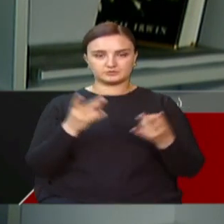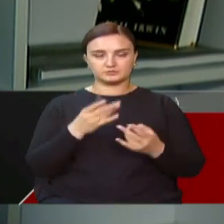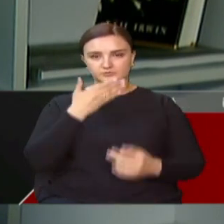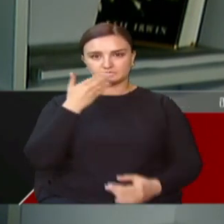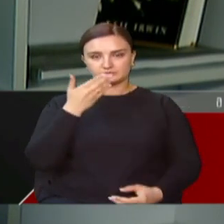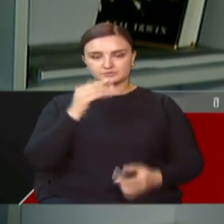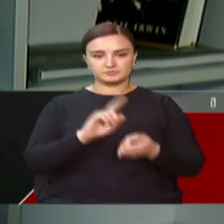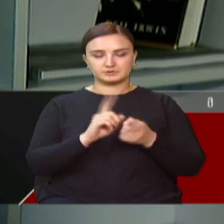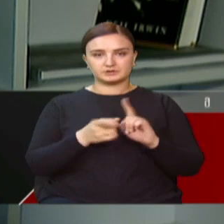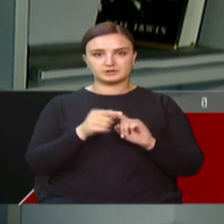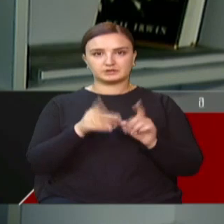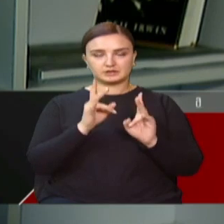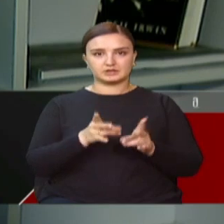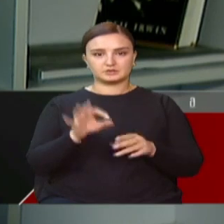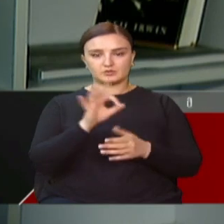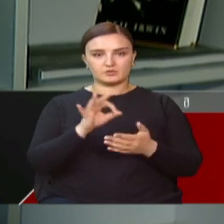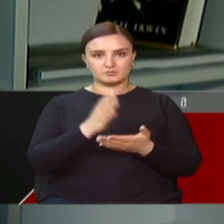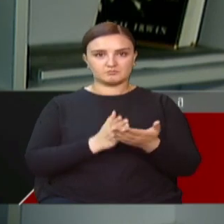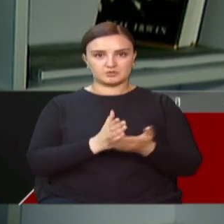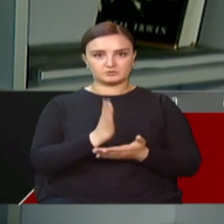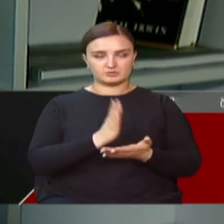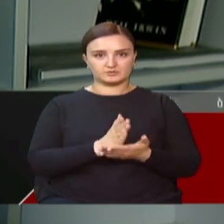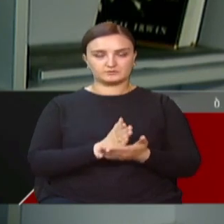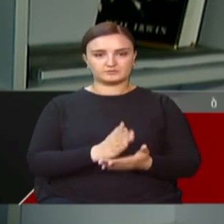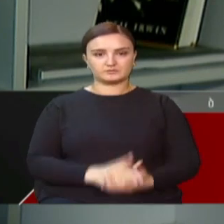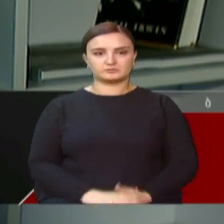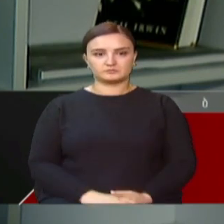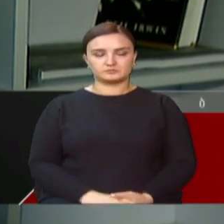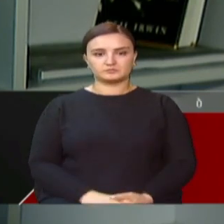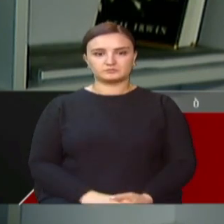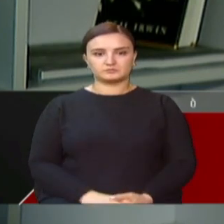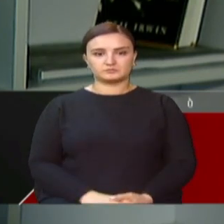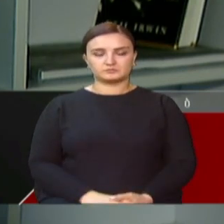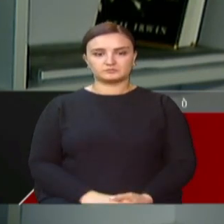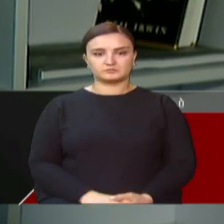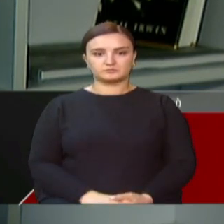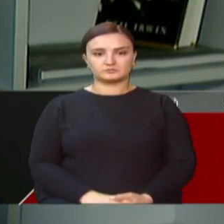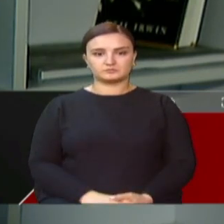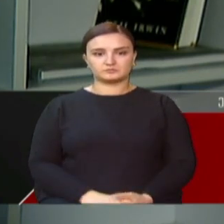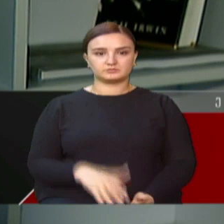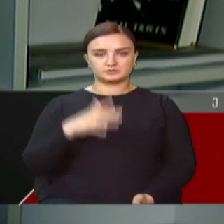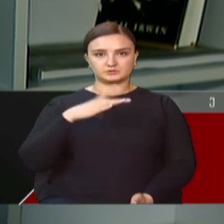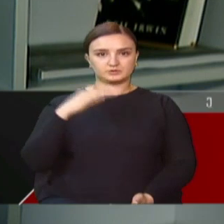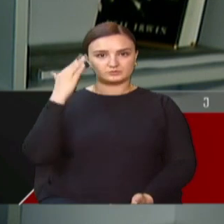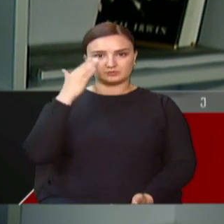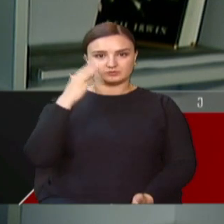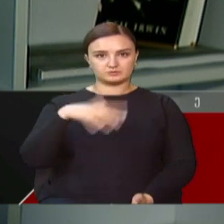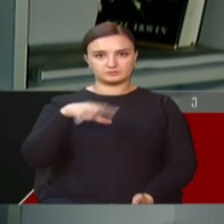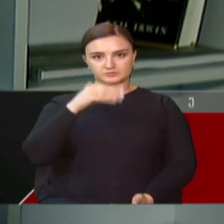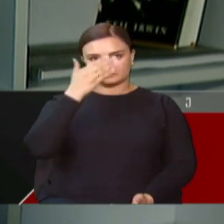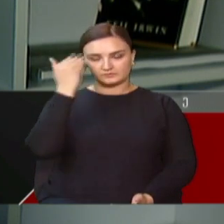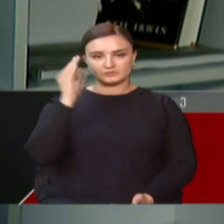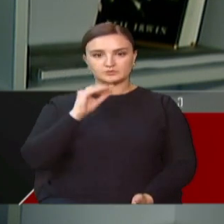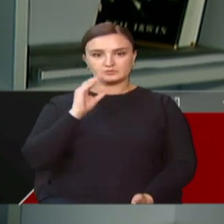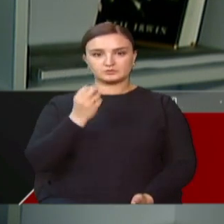ეს დაგაზიანებთ, მაინც ამ მიმართულებით მიდის. ერთი რამე გვავიწყდება მათ შორის ქართულ ოცნებასაც, რომ როდესაც 12 პუნქტი